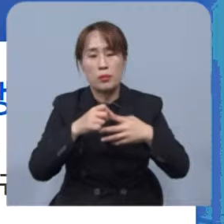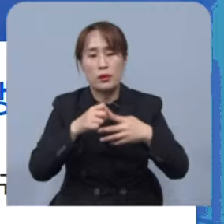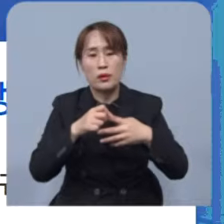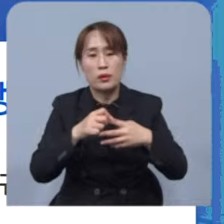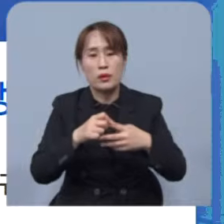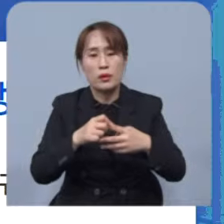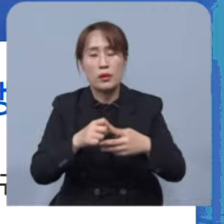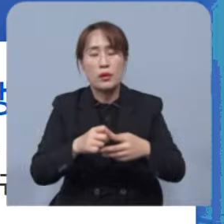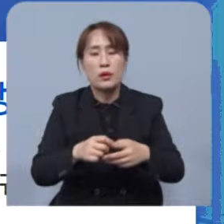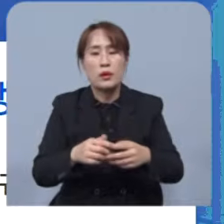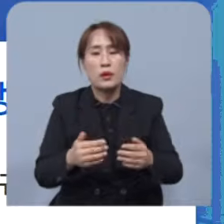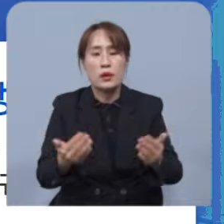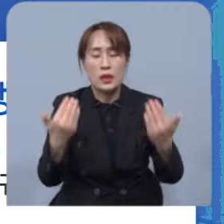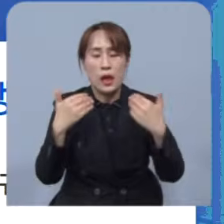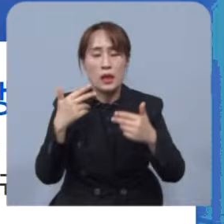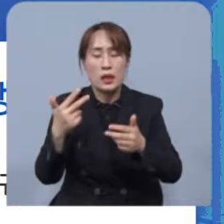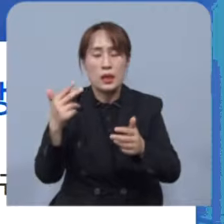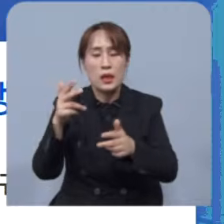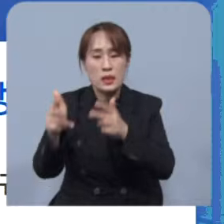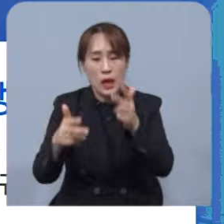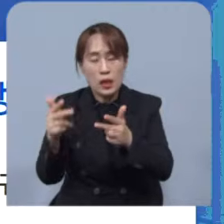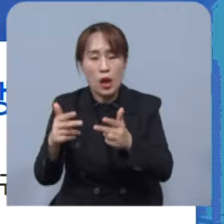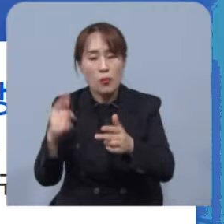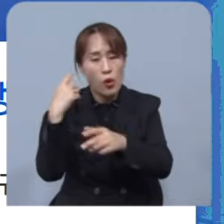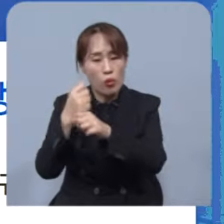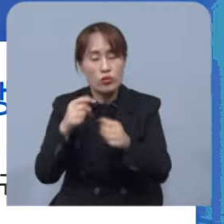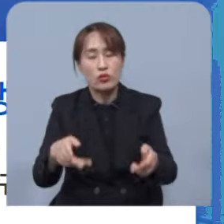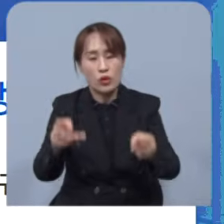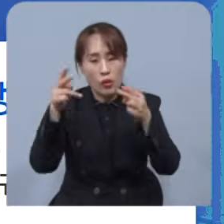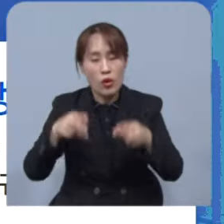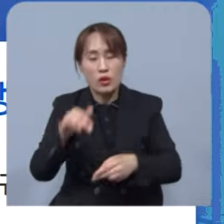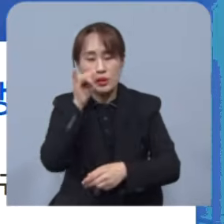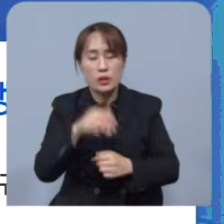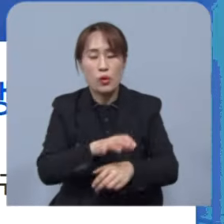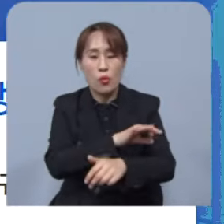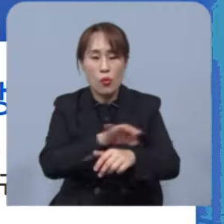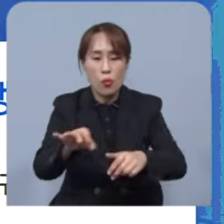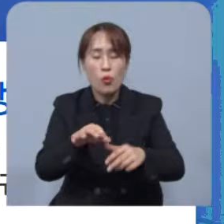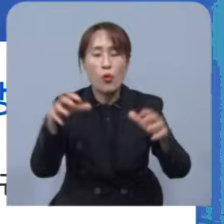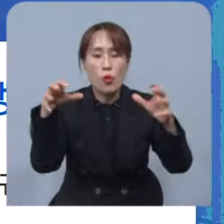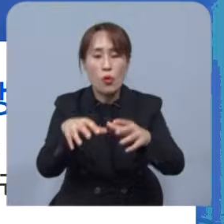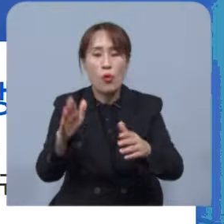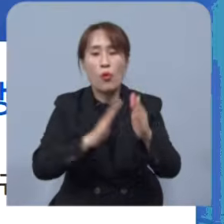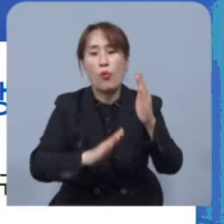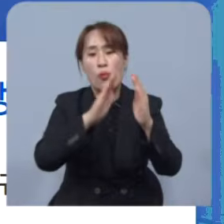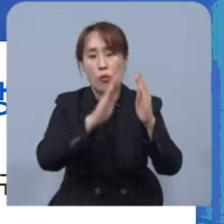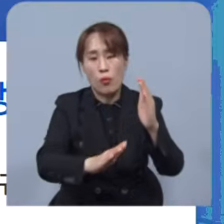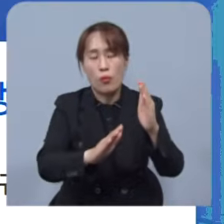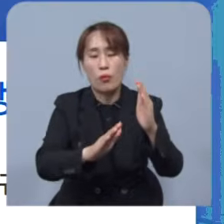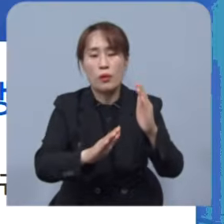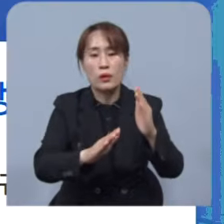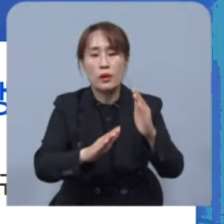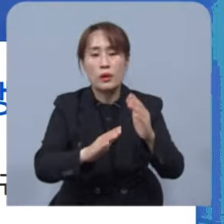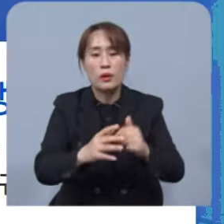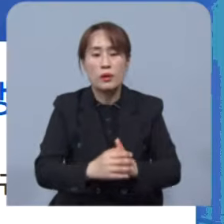첫째, 산학연병 바이오 클러스터 육성입니다. 오송 첨복단지의 공공 CRDMO,